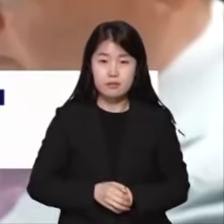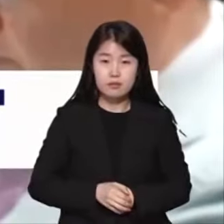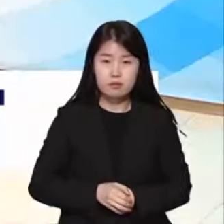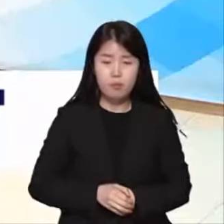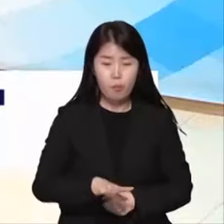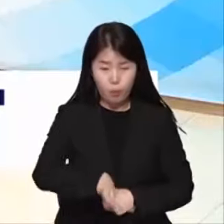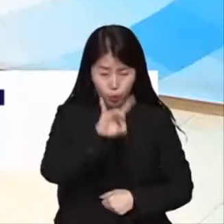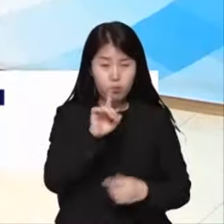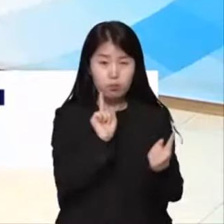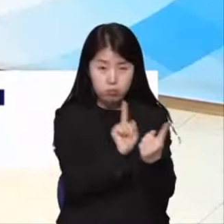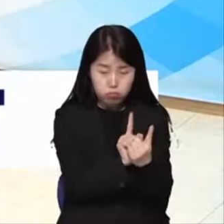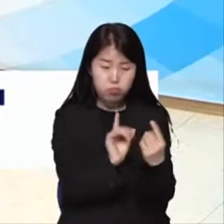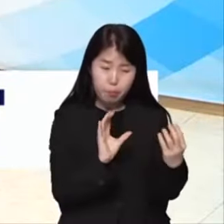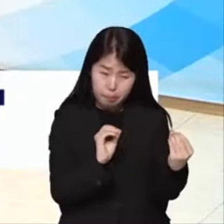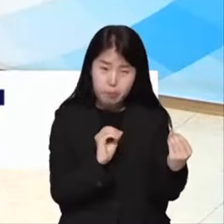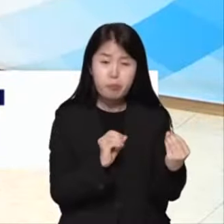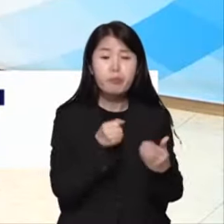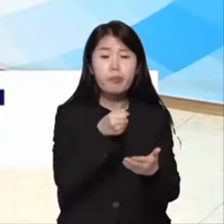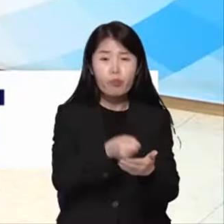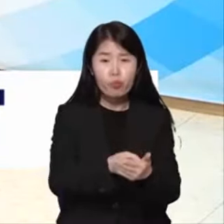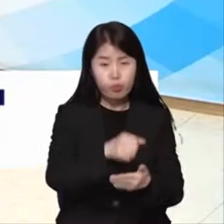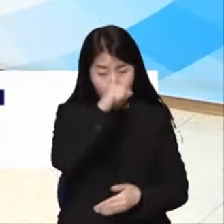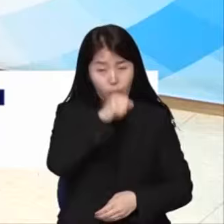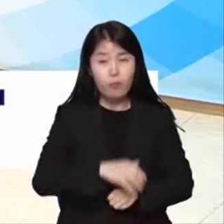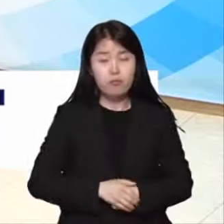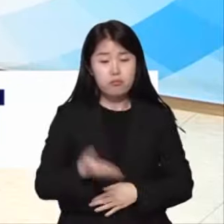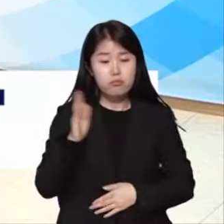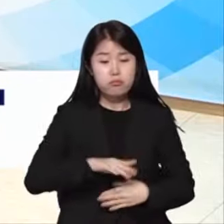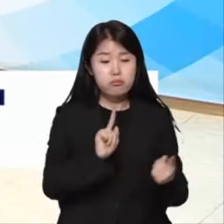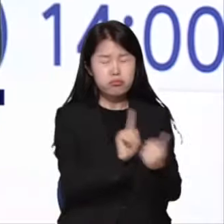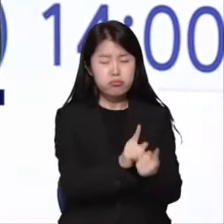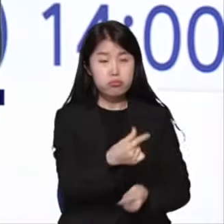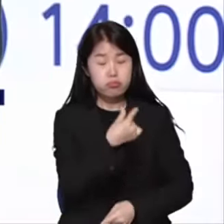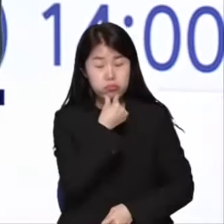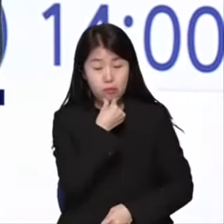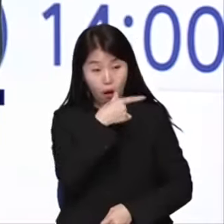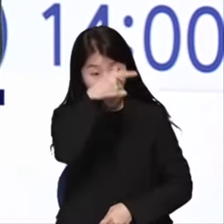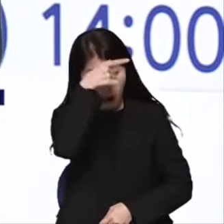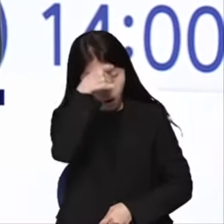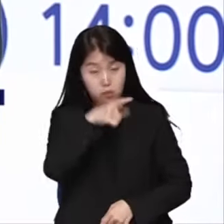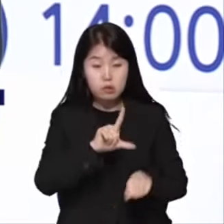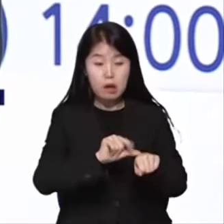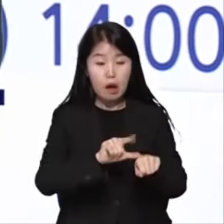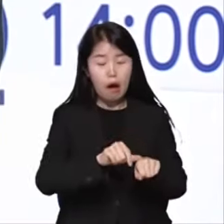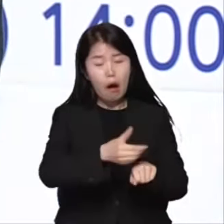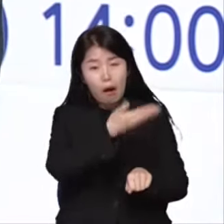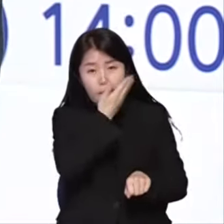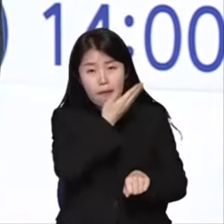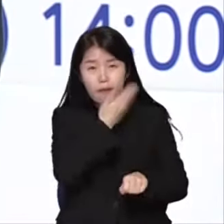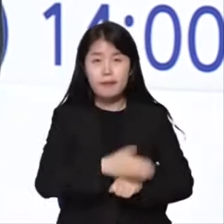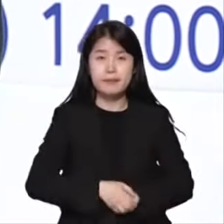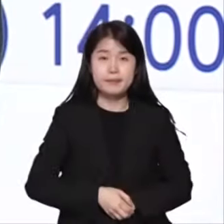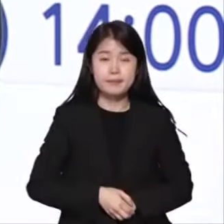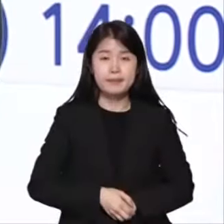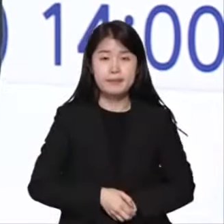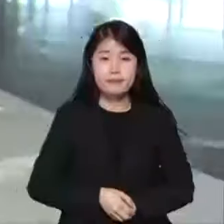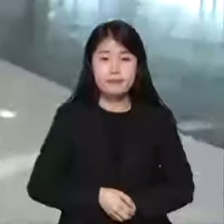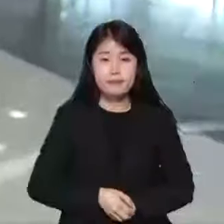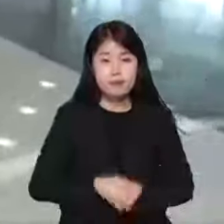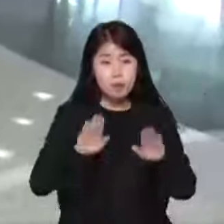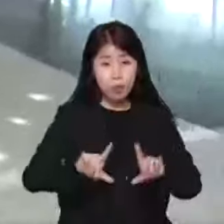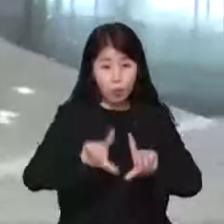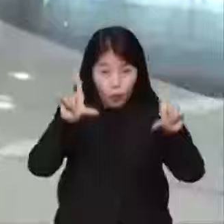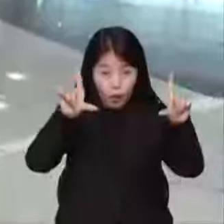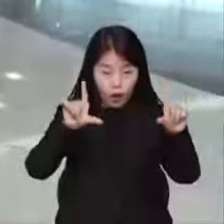일단 만나서 의견을 나눈 뒤에 결정하면 되는데 만남 자체를 거부한 채 시간만 보내고 있다는 겁니다.